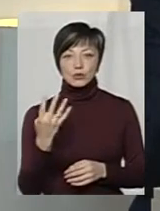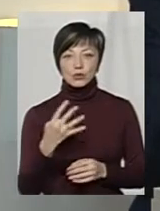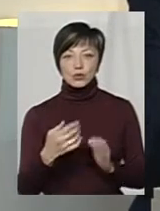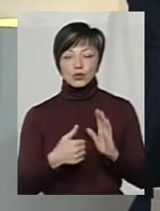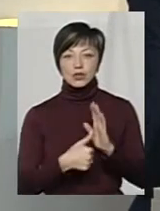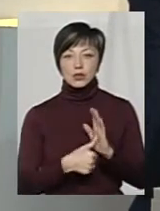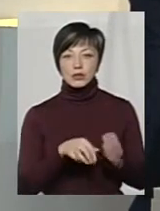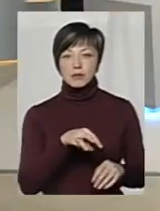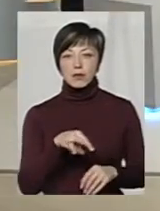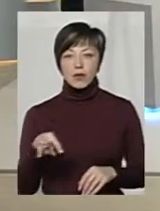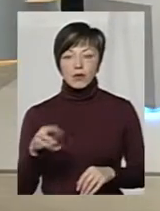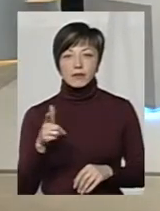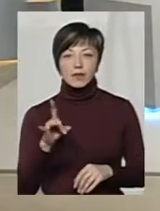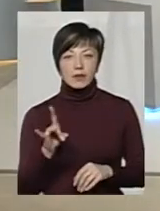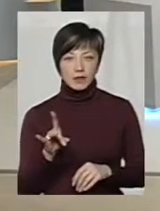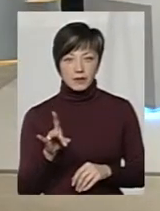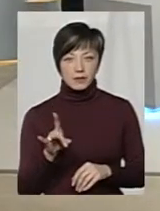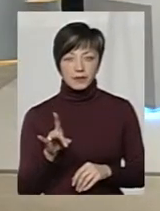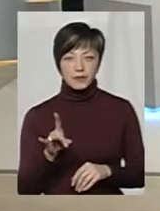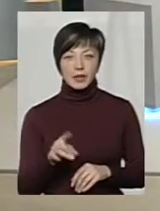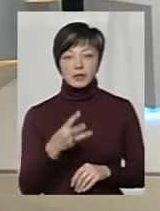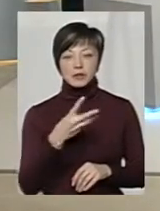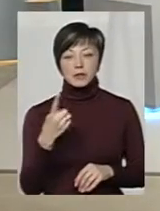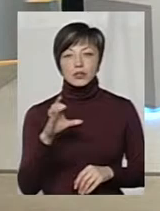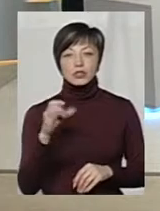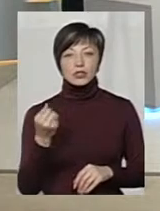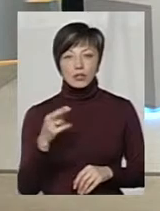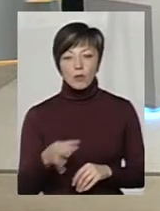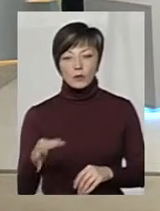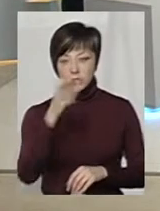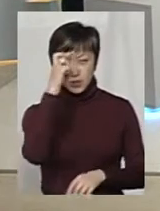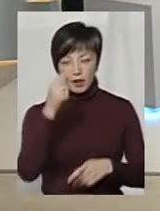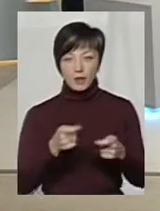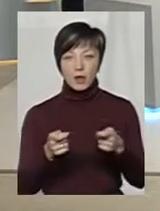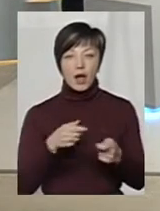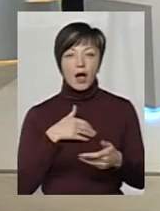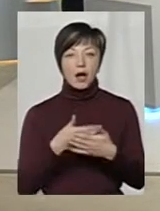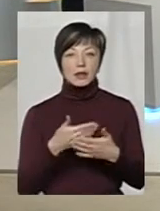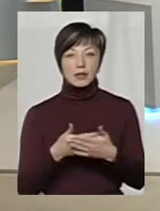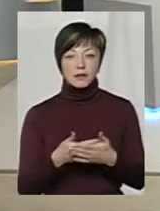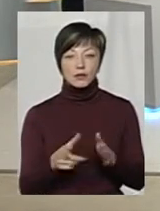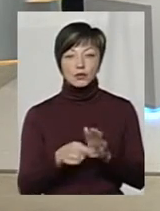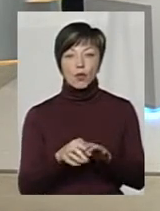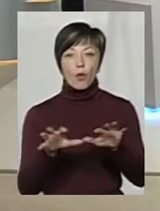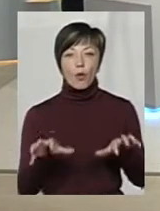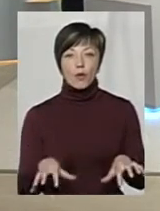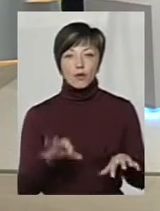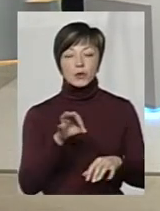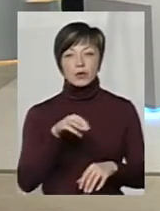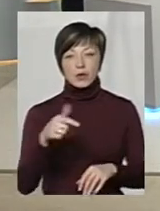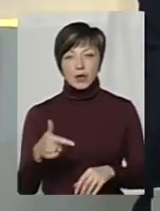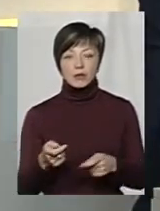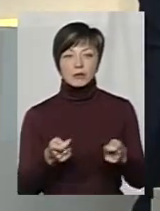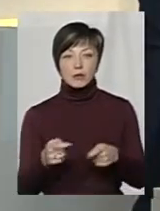146, по-моєму, мільйонів гривень. З 31 січня обласна державна адміністрація активно з головами об'єднаних громад, з головами